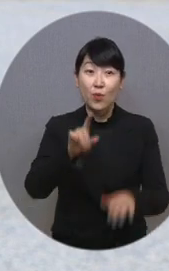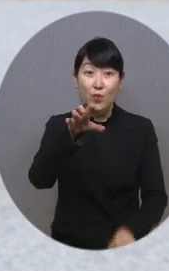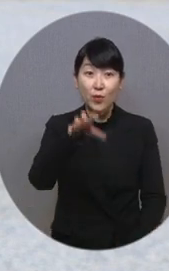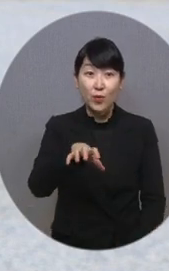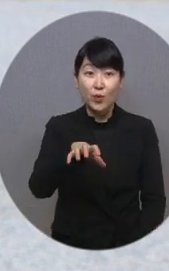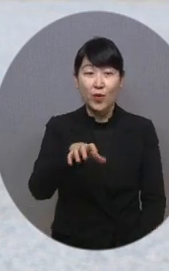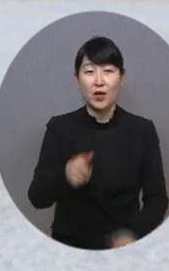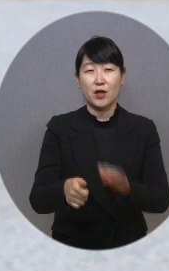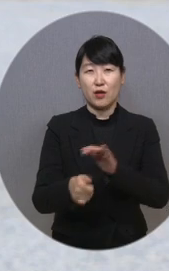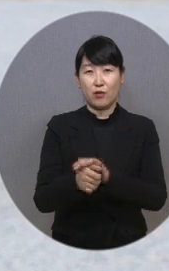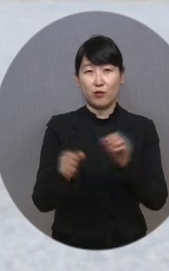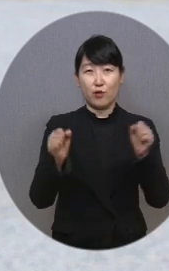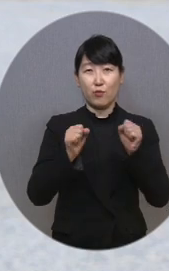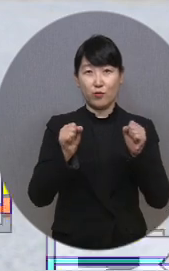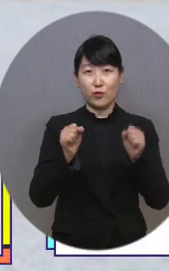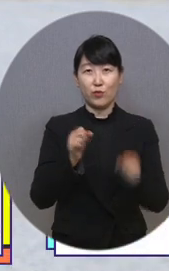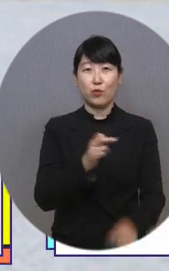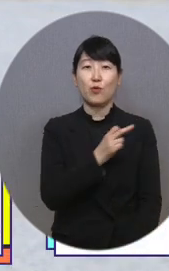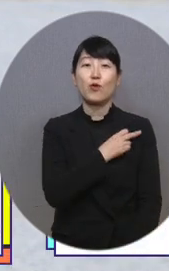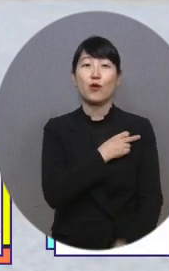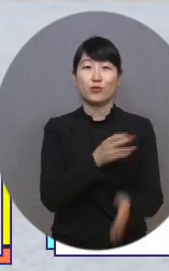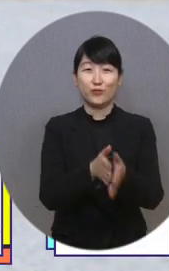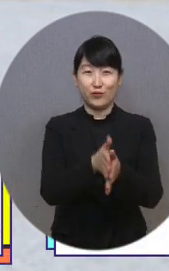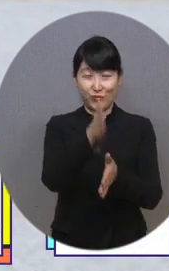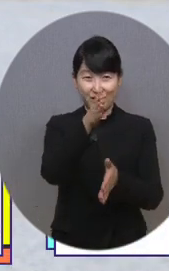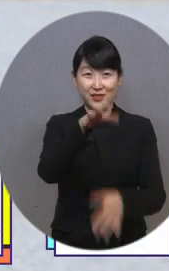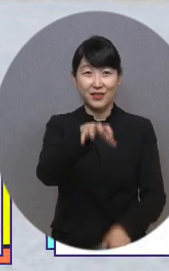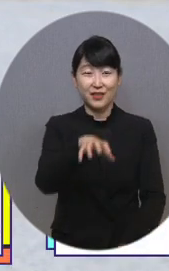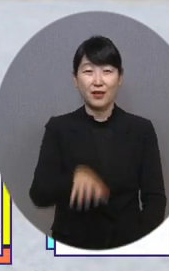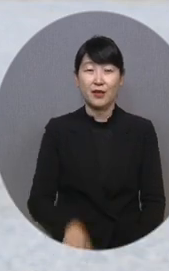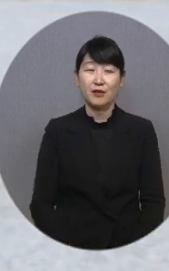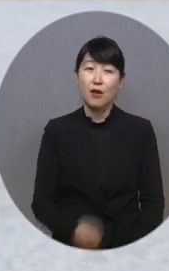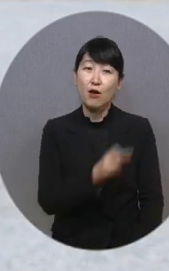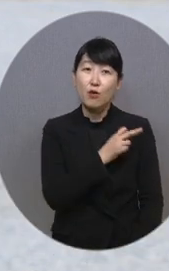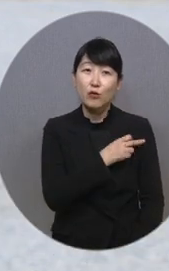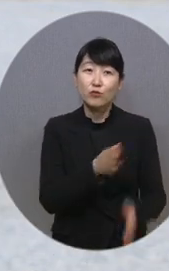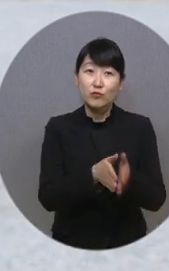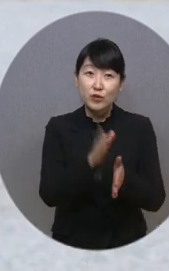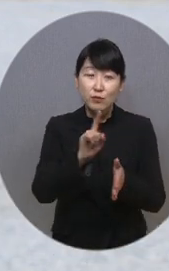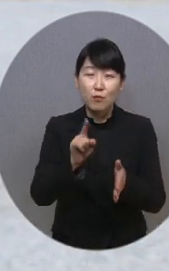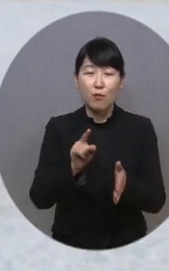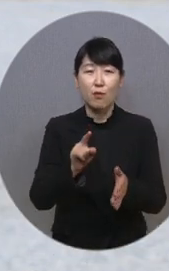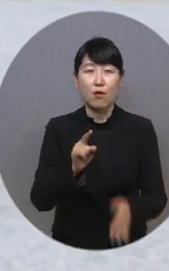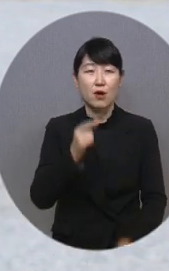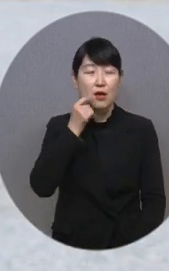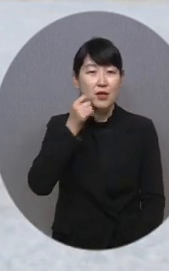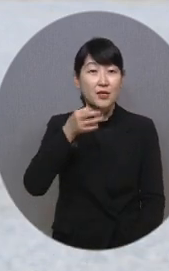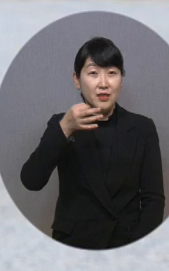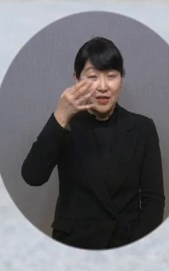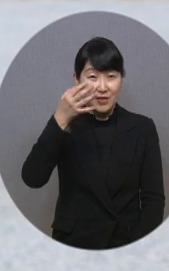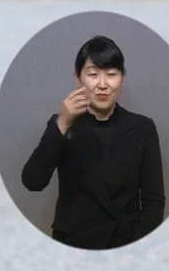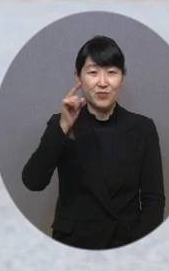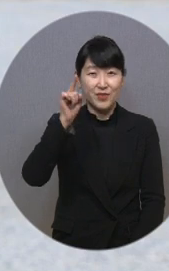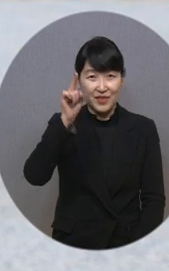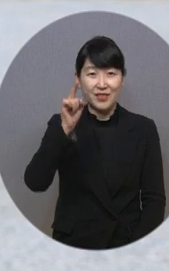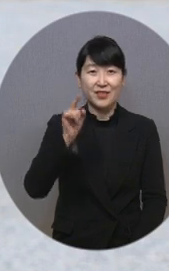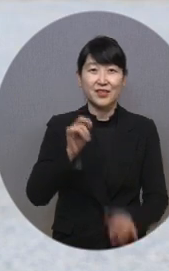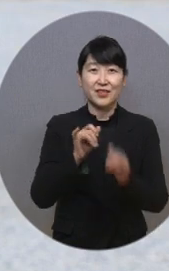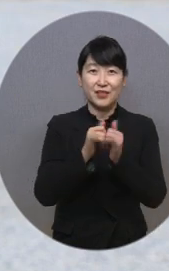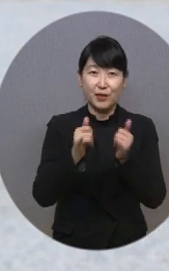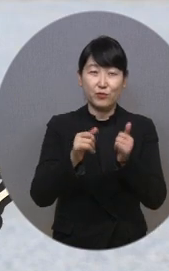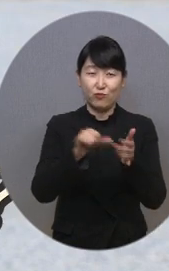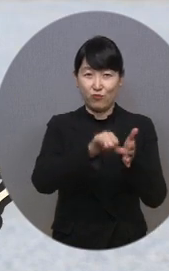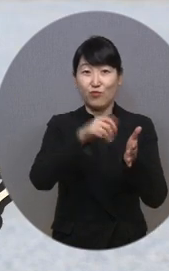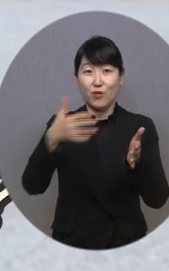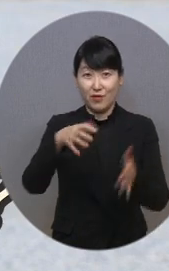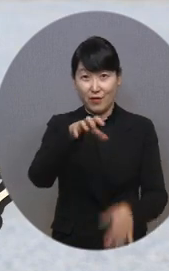바로 경상북도 영주입니다. 영주하면 선비의 고장으로 아주 유명한데요. 오늘 이